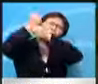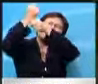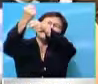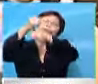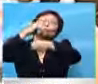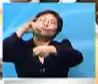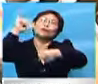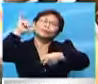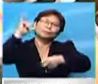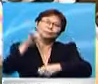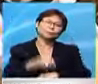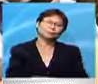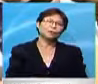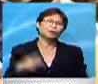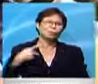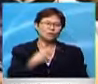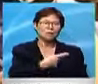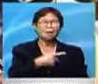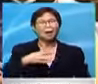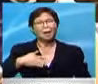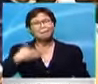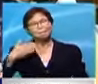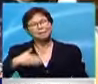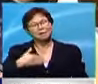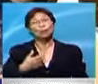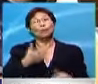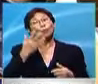semalam we are happ